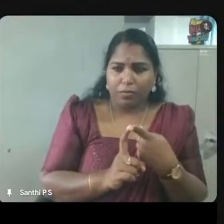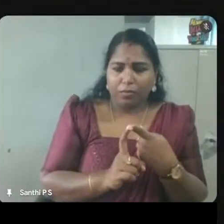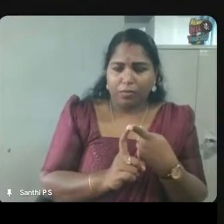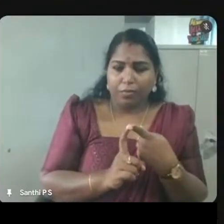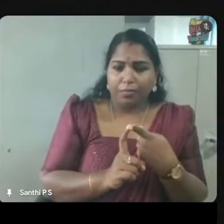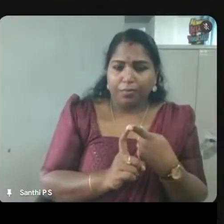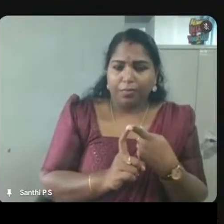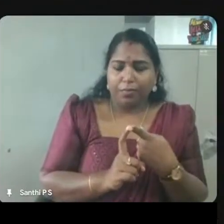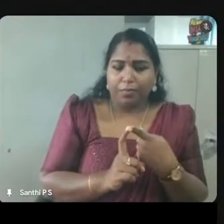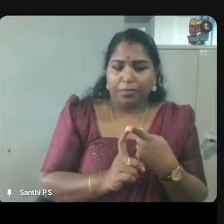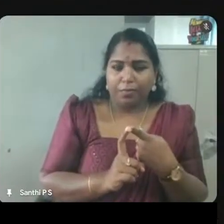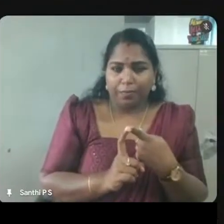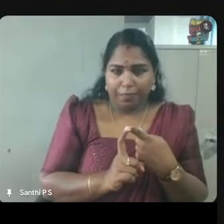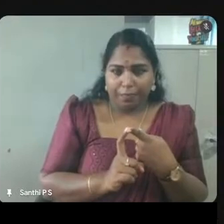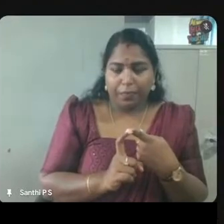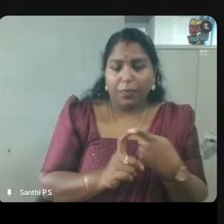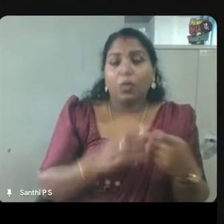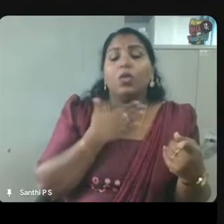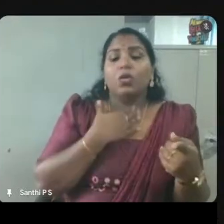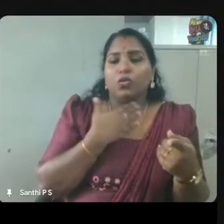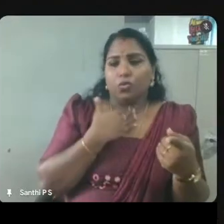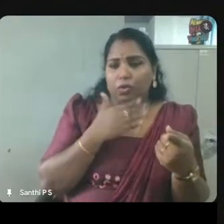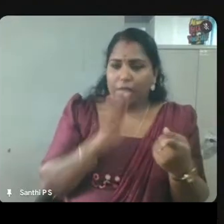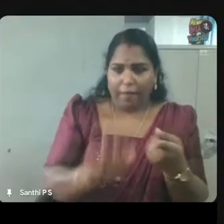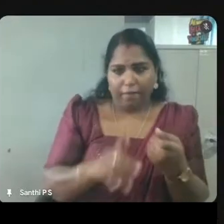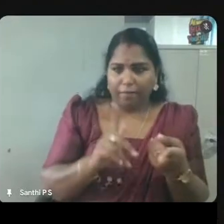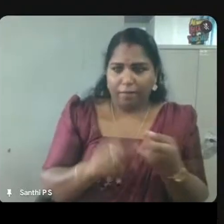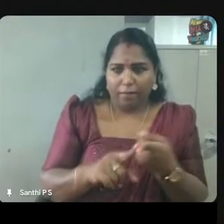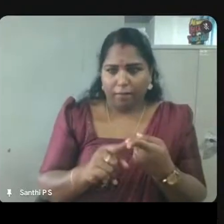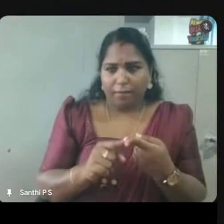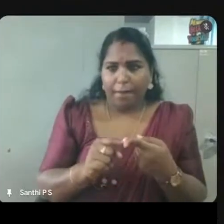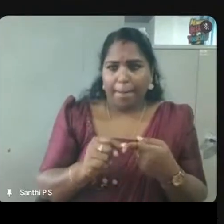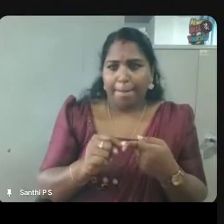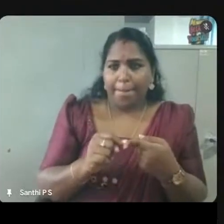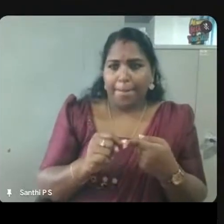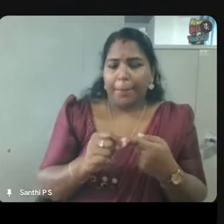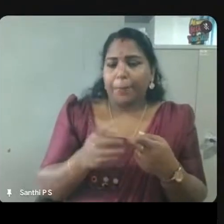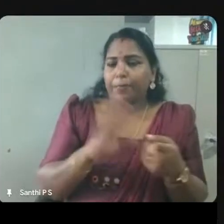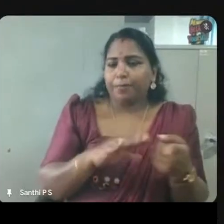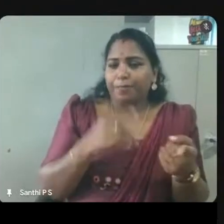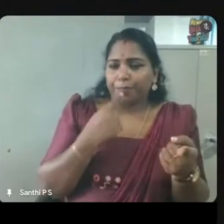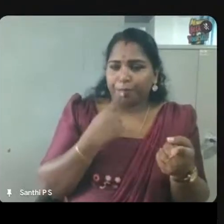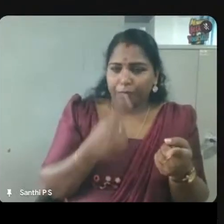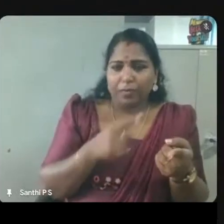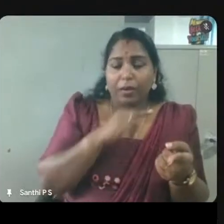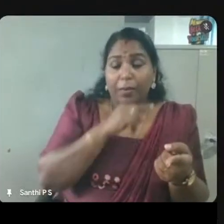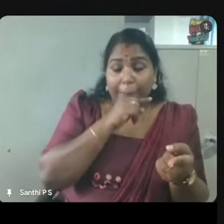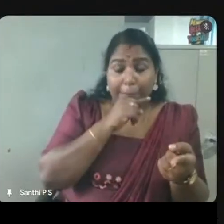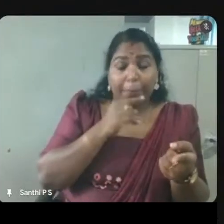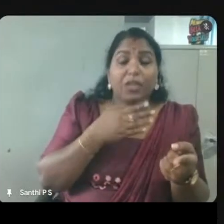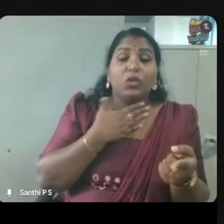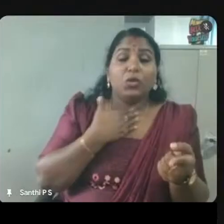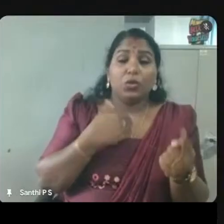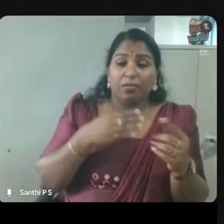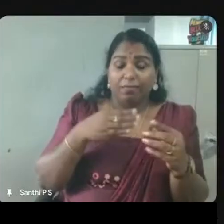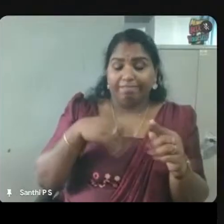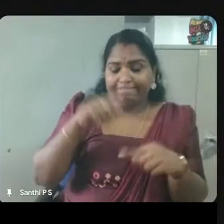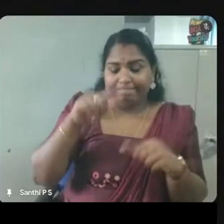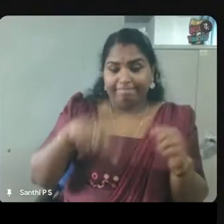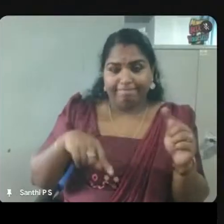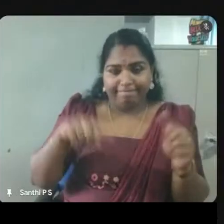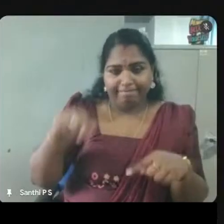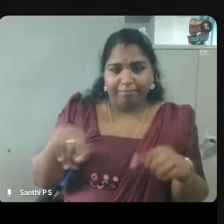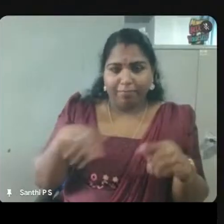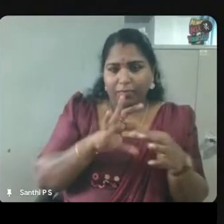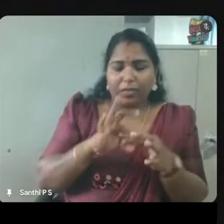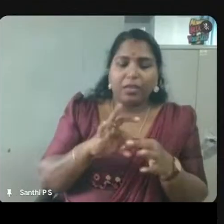ഒന്ന് ഷുഗർ ഉണ്ട് എന്നുള്ളതാണ്. അപ്പോൾ ഈ ഷുഗറിന്റെ ഞാൻ നേരത്തെ പറഞ്ഞു, ബ്ലഡ് ഷുഗറിന്റെ ഫ്ലക്ച്വേഷൻ കൊണ്ട് തന്നെ കാഴ്ച മങ്ങൽ